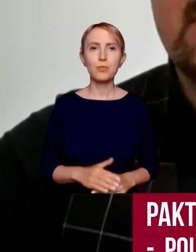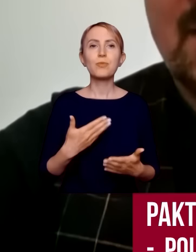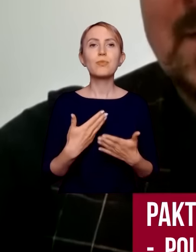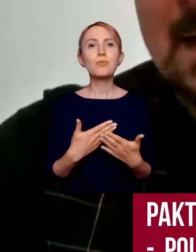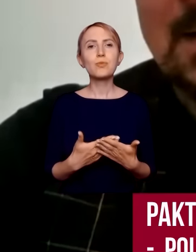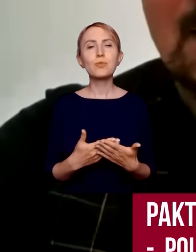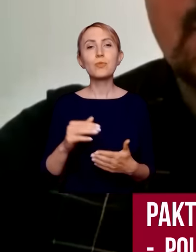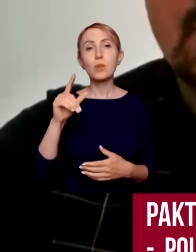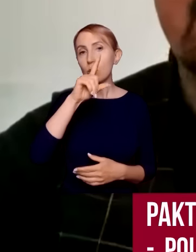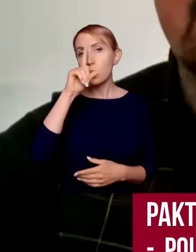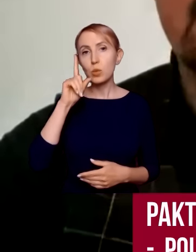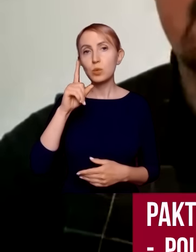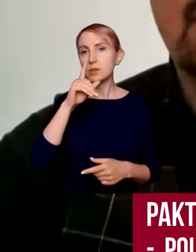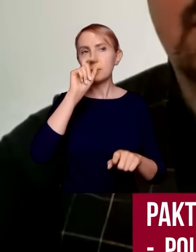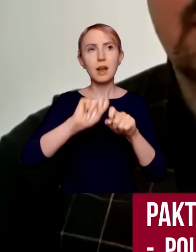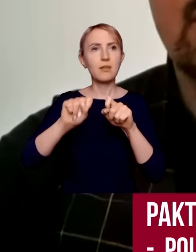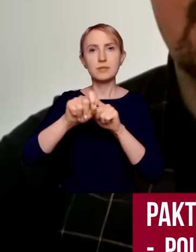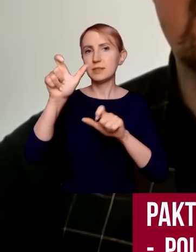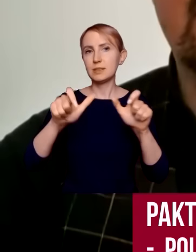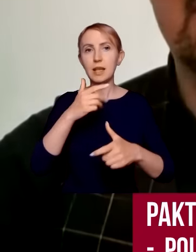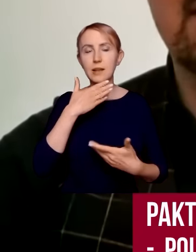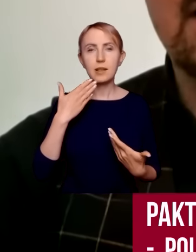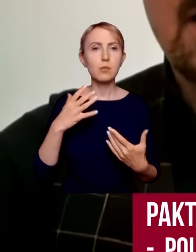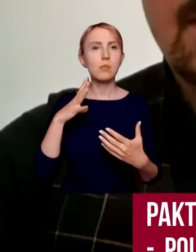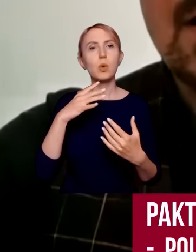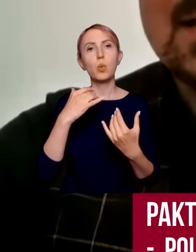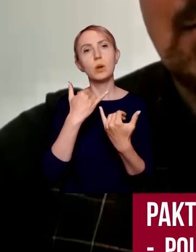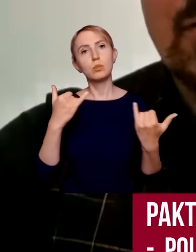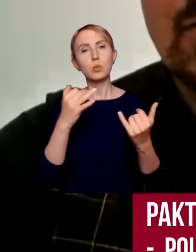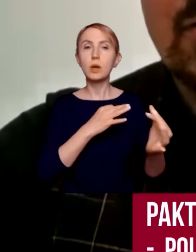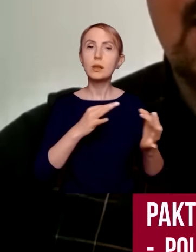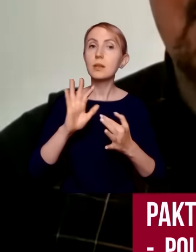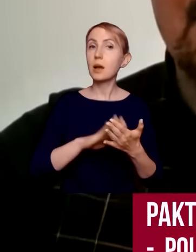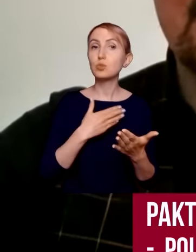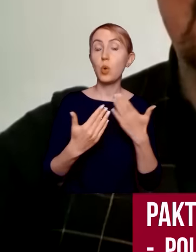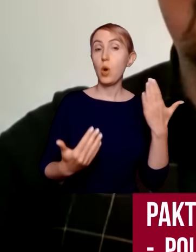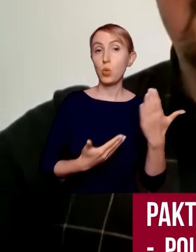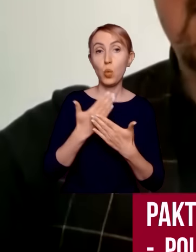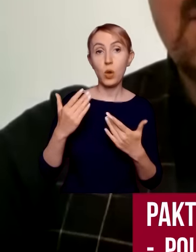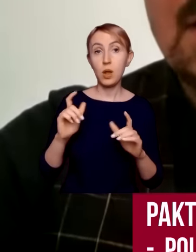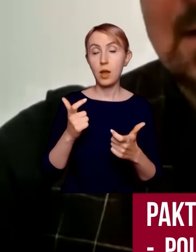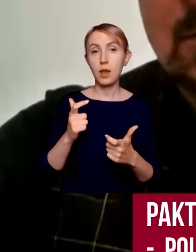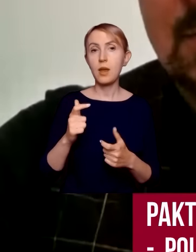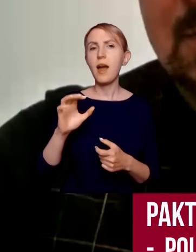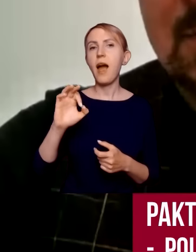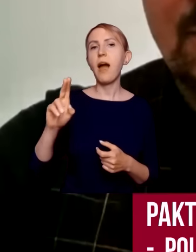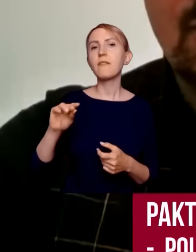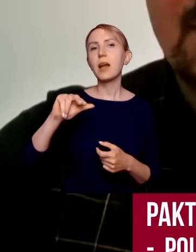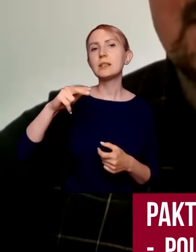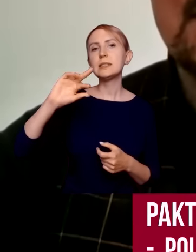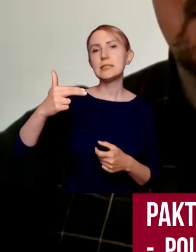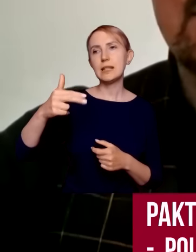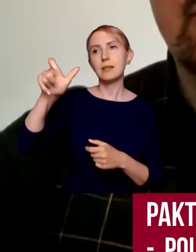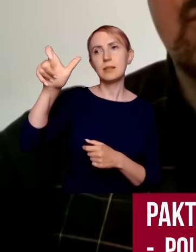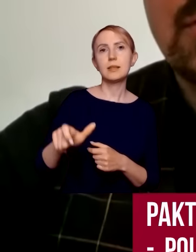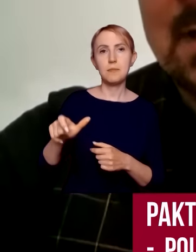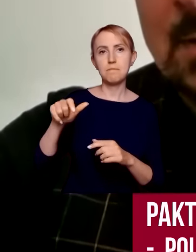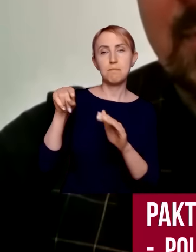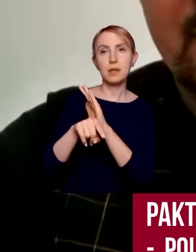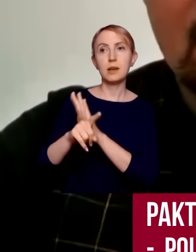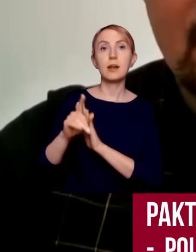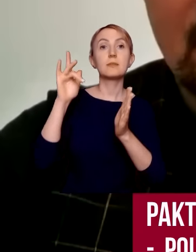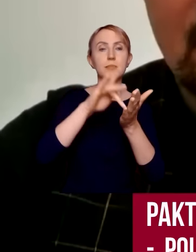ludzie są niesprawdzani. Tak? Przecież były historie, że na przykład okazało się, że afgański migrant, który trafił do Niemiec, należał